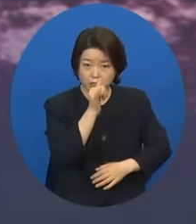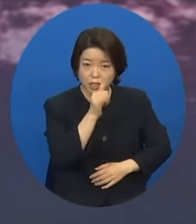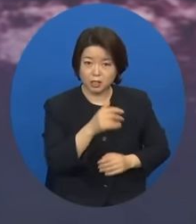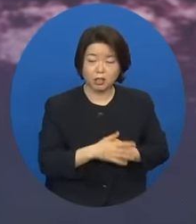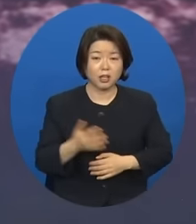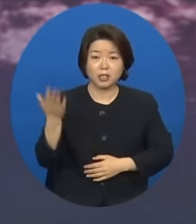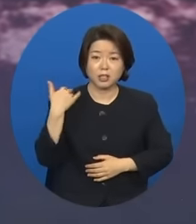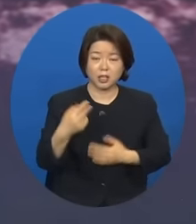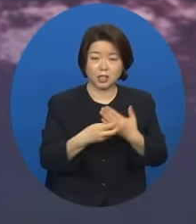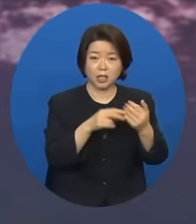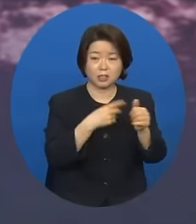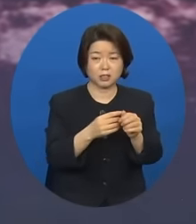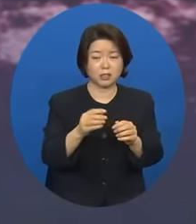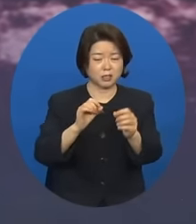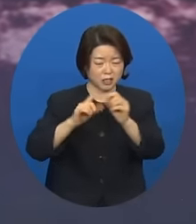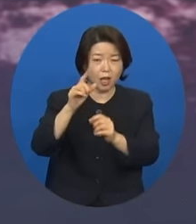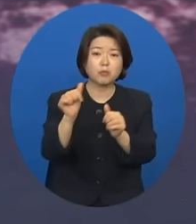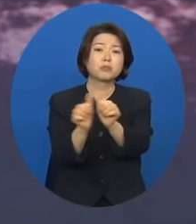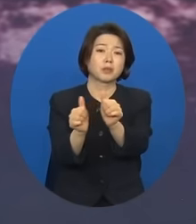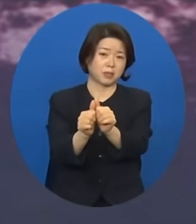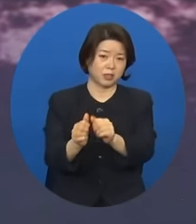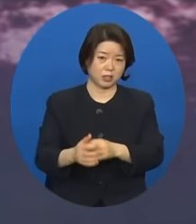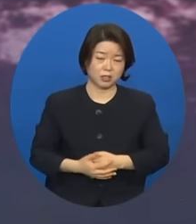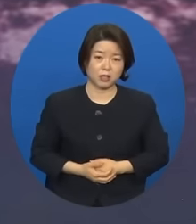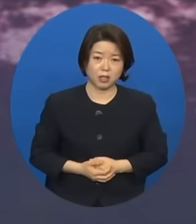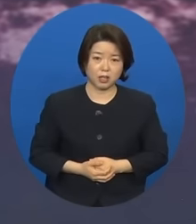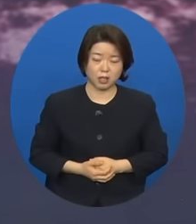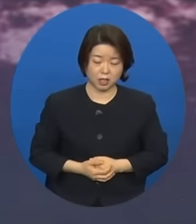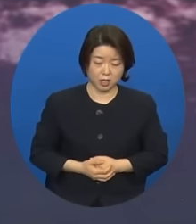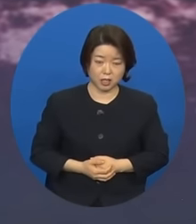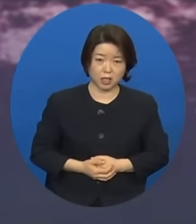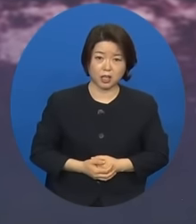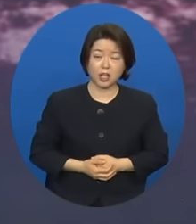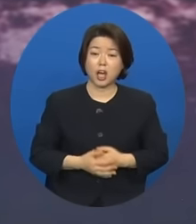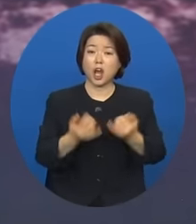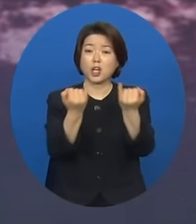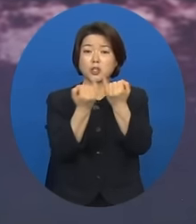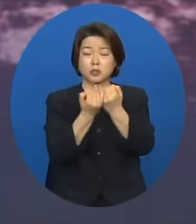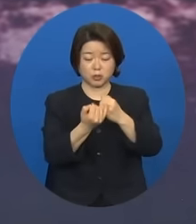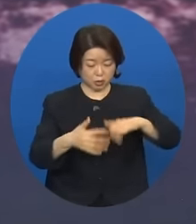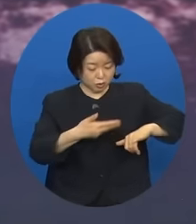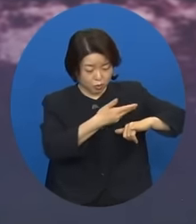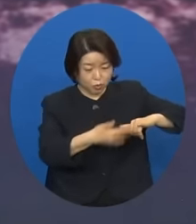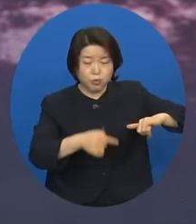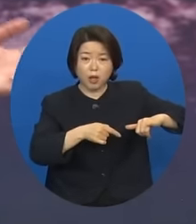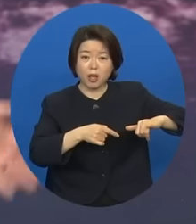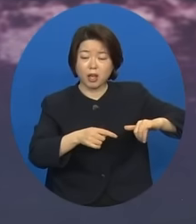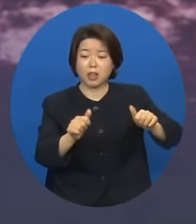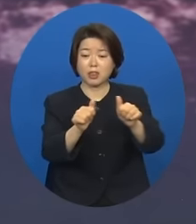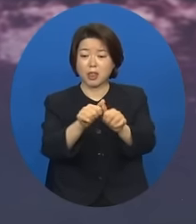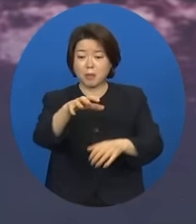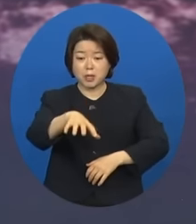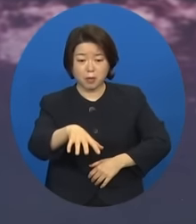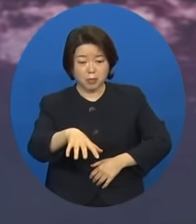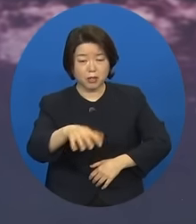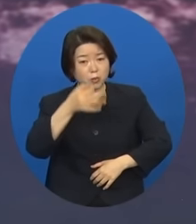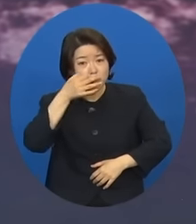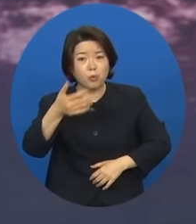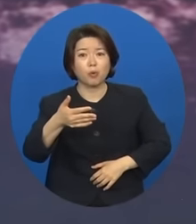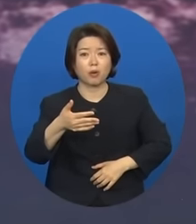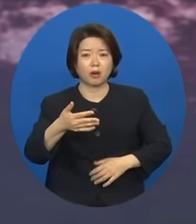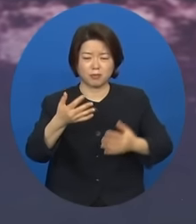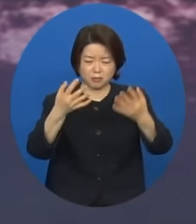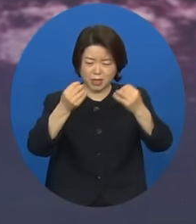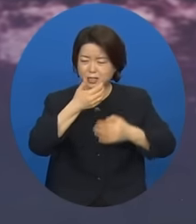당시에 의사는 뭐 대부분 다 남자 아닙니까 여성의 병인데 남자 앞에서 얼마나 많은 수치를 당했을까요 아마